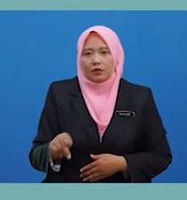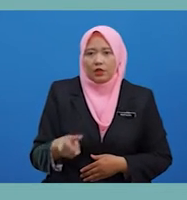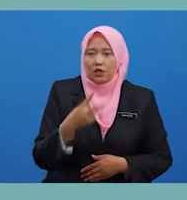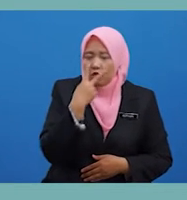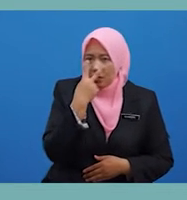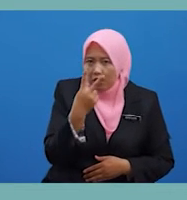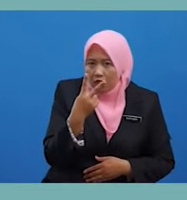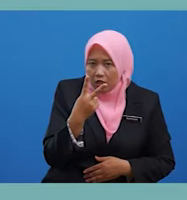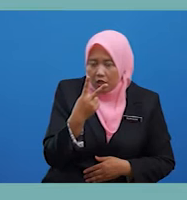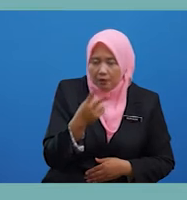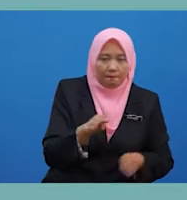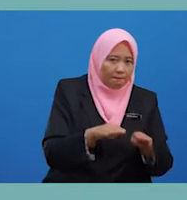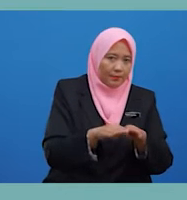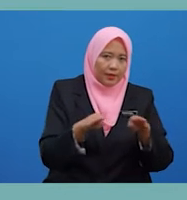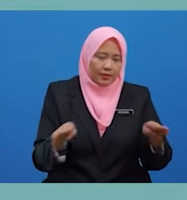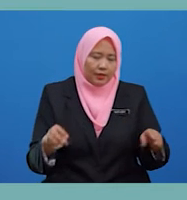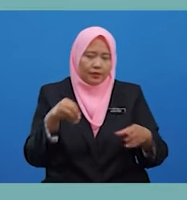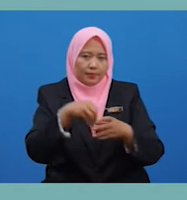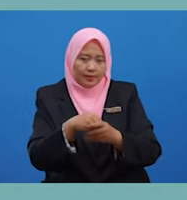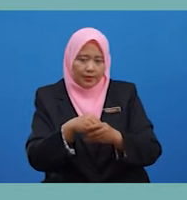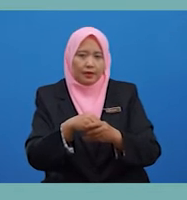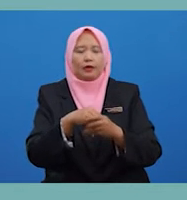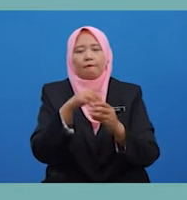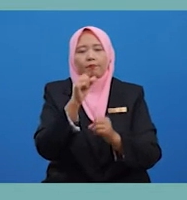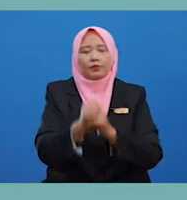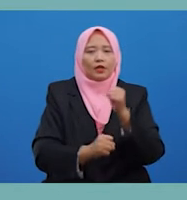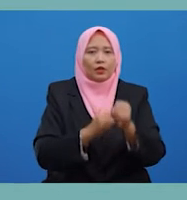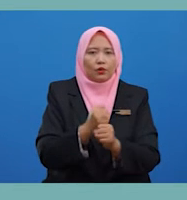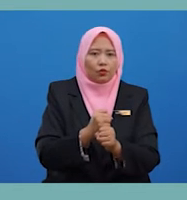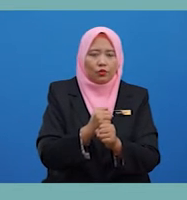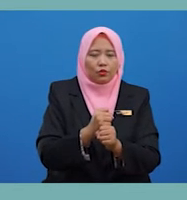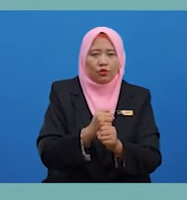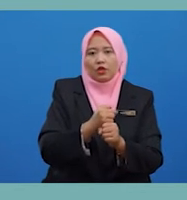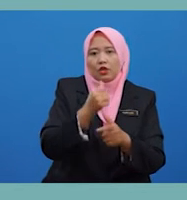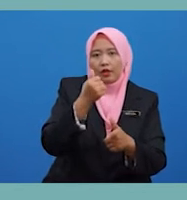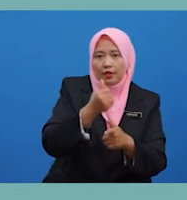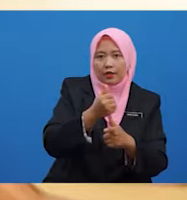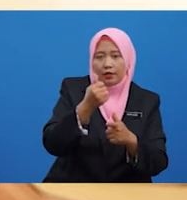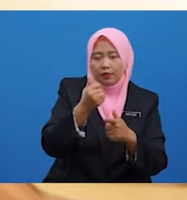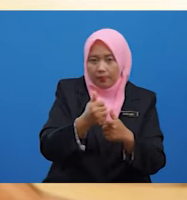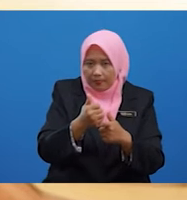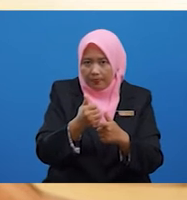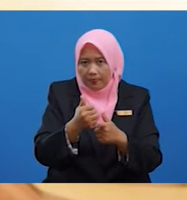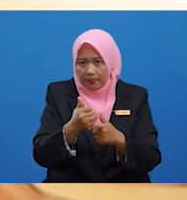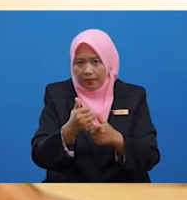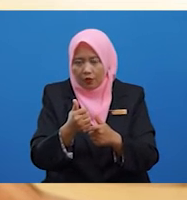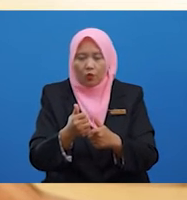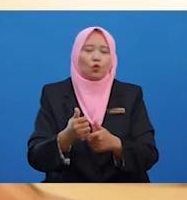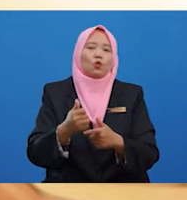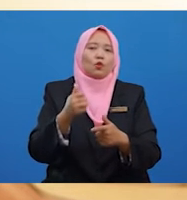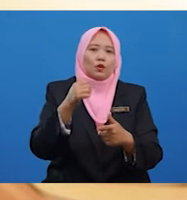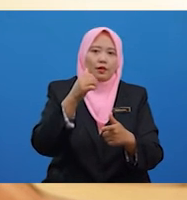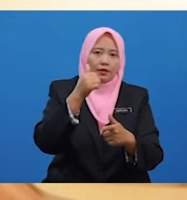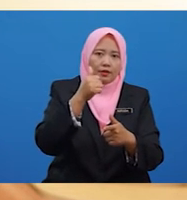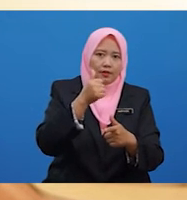lihat perbandingan dalam tahun atau antara tahun yang berkenaan. Hanya pola bandingan